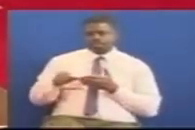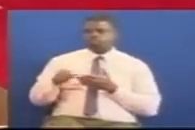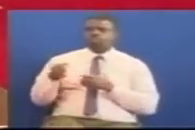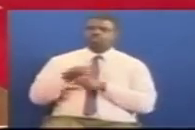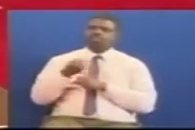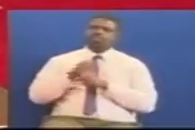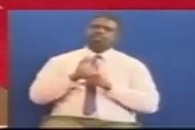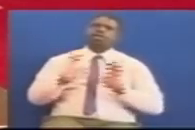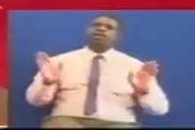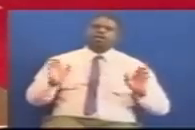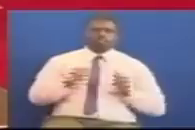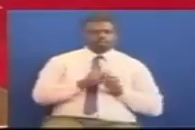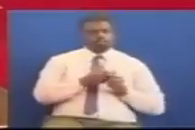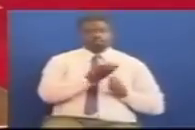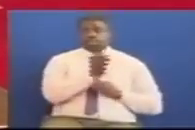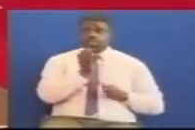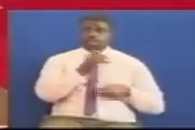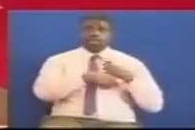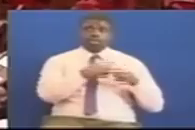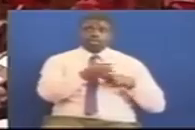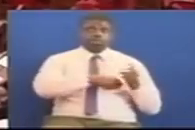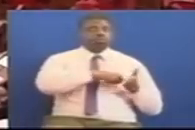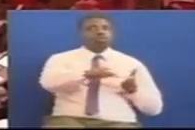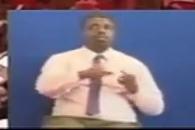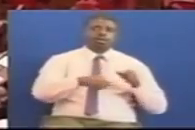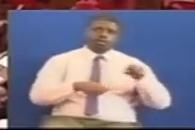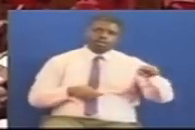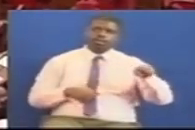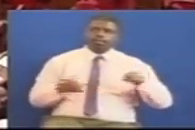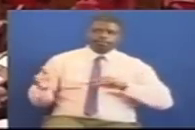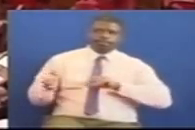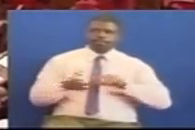yalishafanyika na mengine yataendelea kulipwa. Mheshimiwa Ridhiwani.